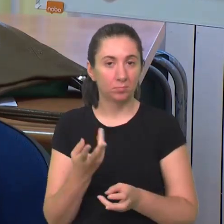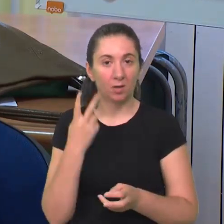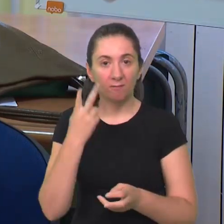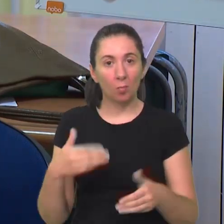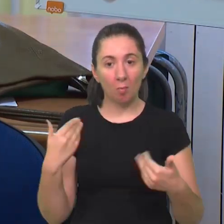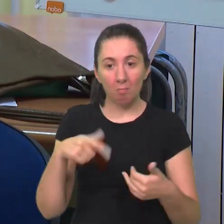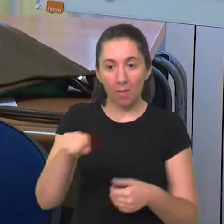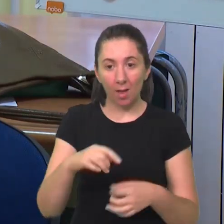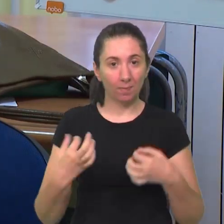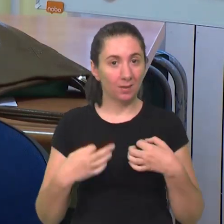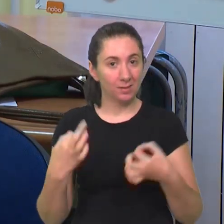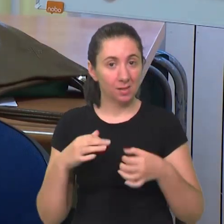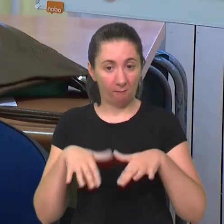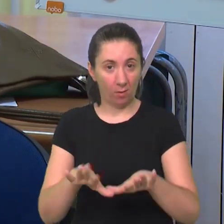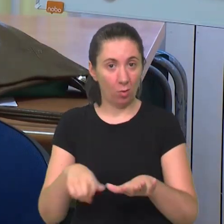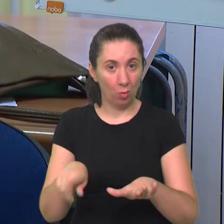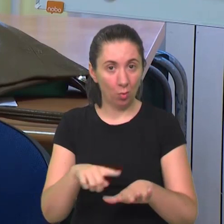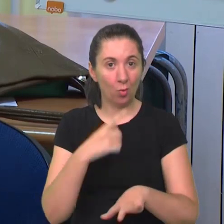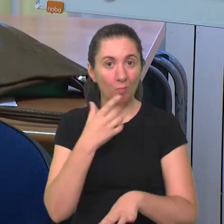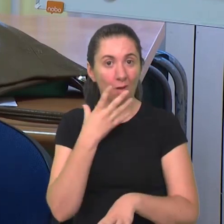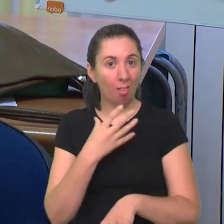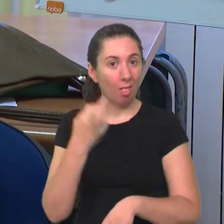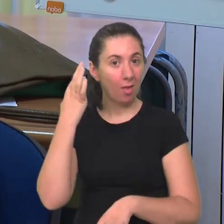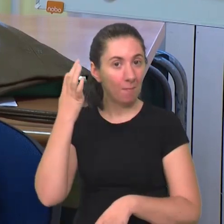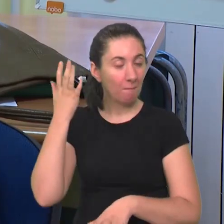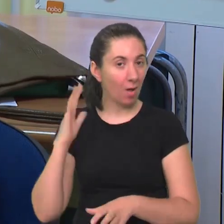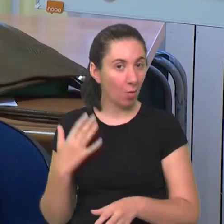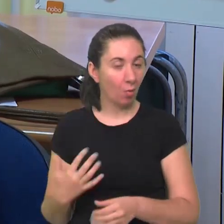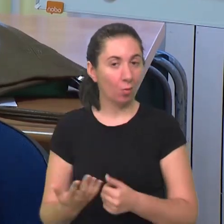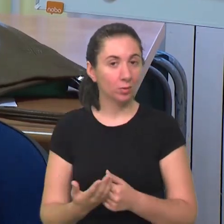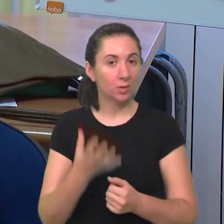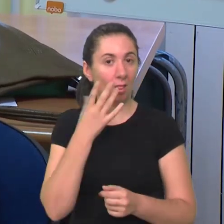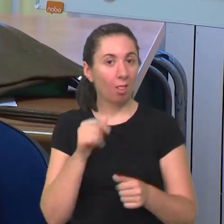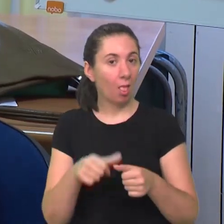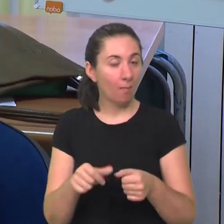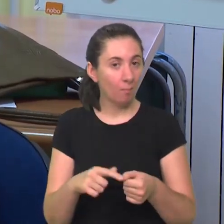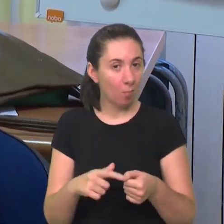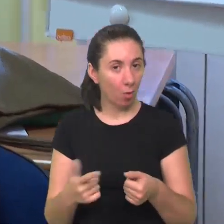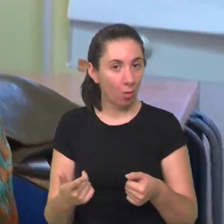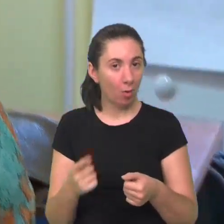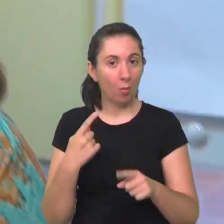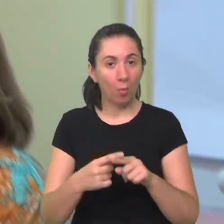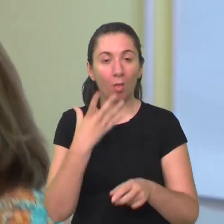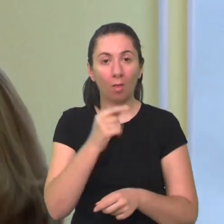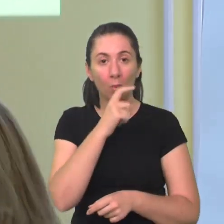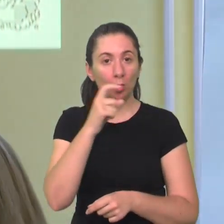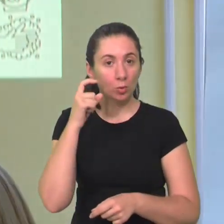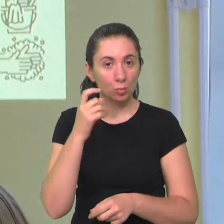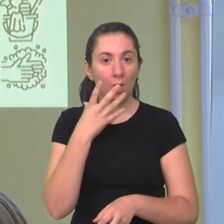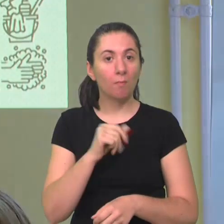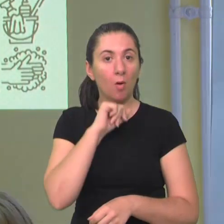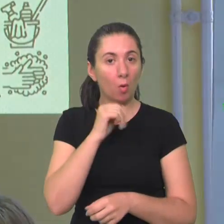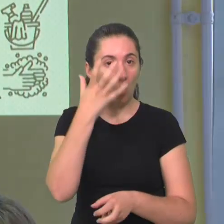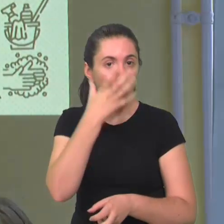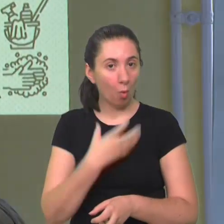ovako mlade i zdrave ljude koji imaju lijepe kose, lijepe nokte, a uz to lijepe zube i lijepu